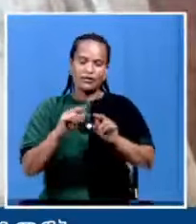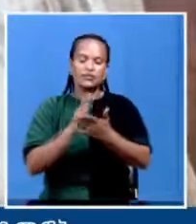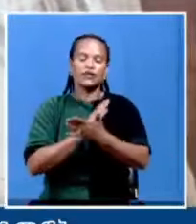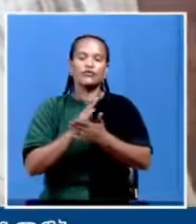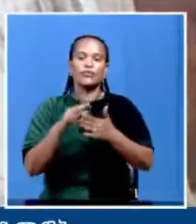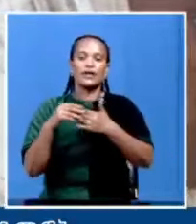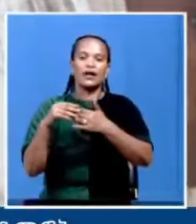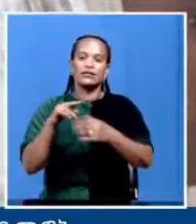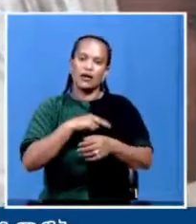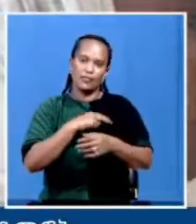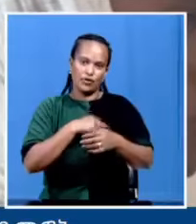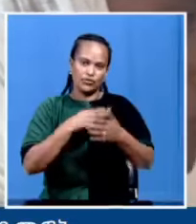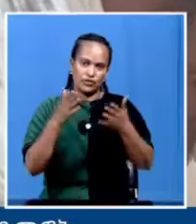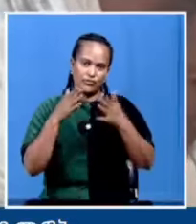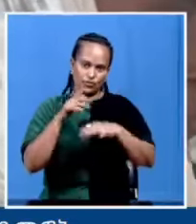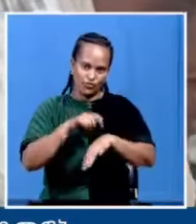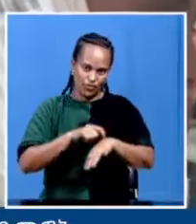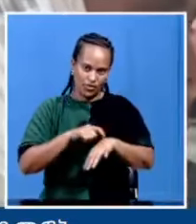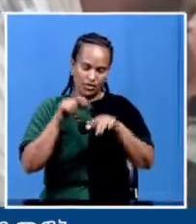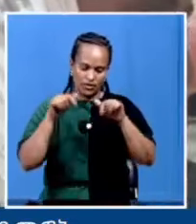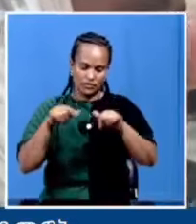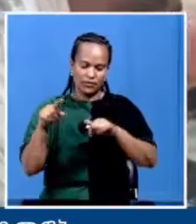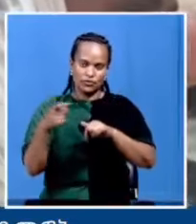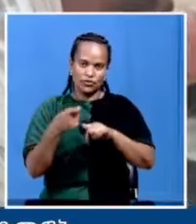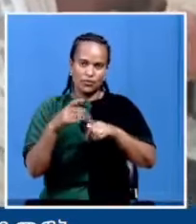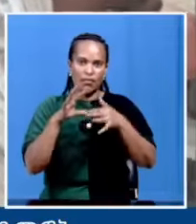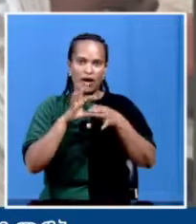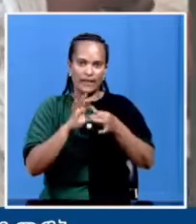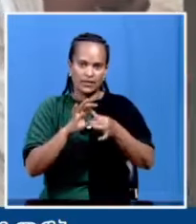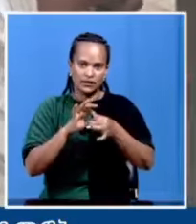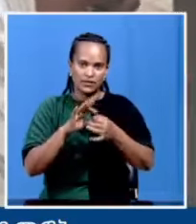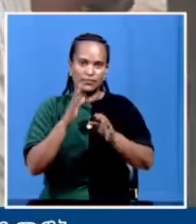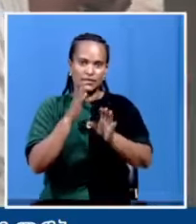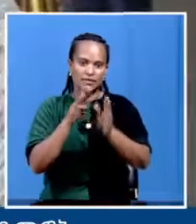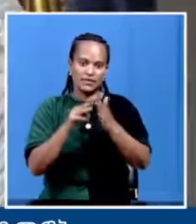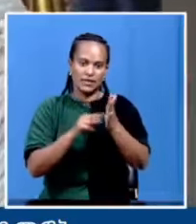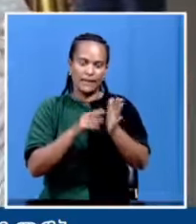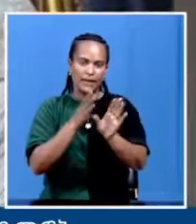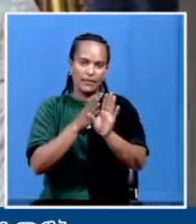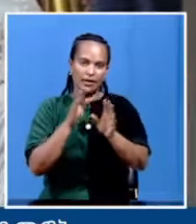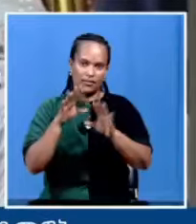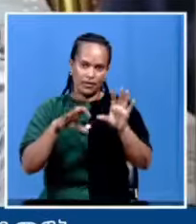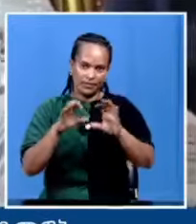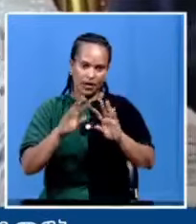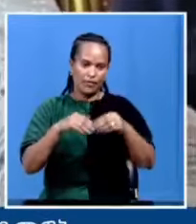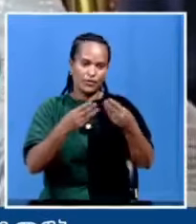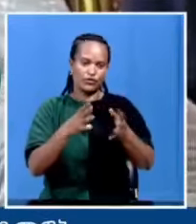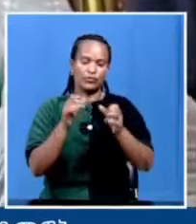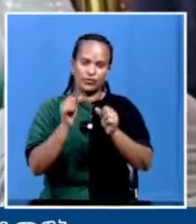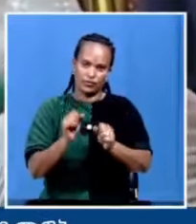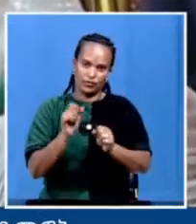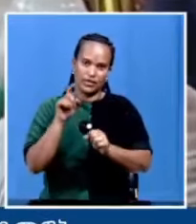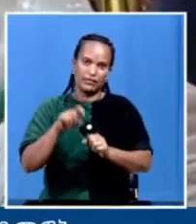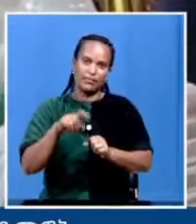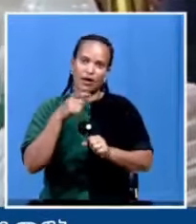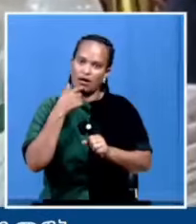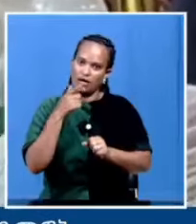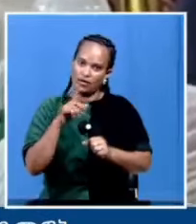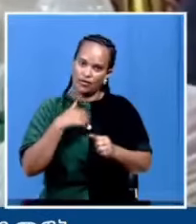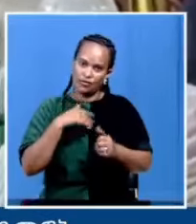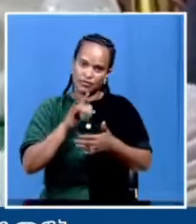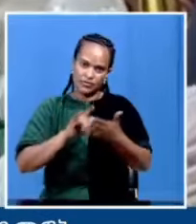ተሳትፎ መራህት ሃይማኖት ዝጠልበልዋን ሕዝ ከምዝ ኾነን ማህበረሰብ በስነ መግባር አመህናጽ አብርክቶም ከህዩሉ ይገባ